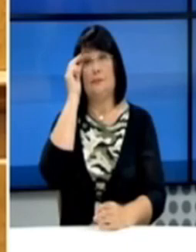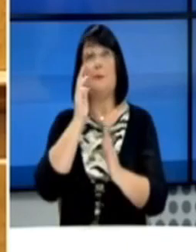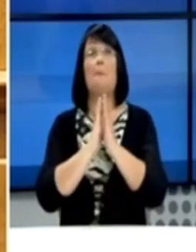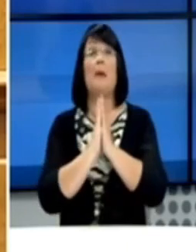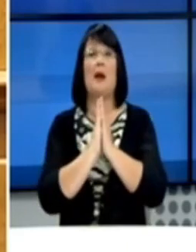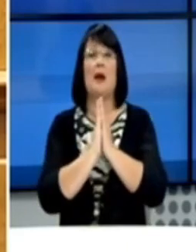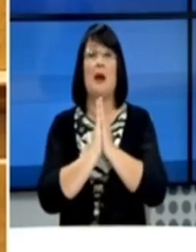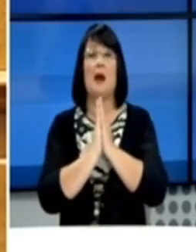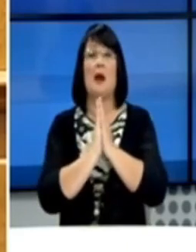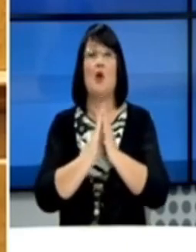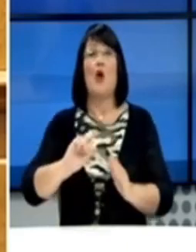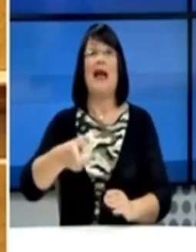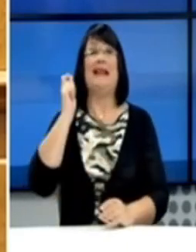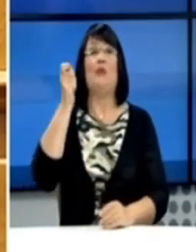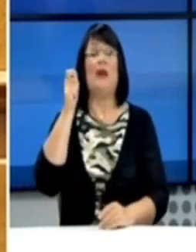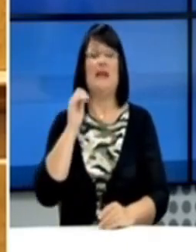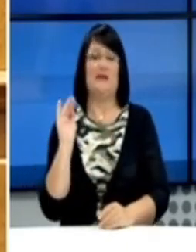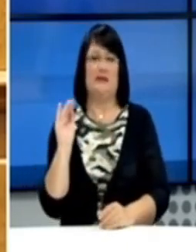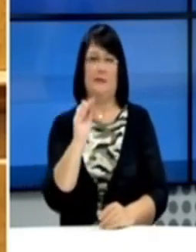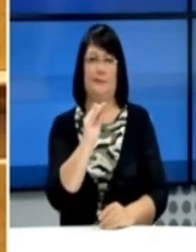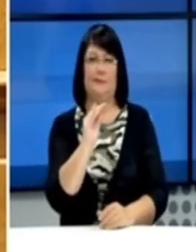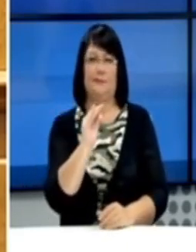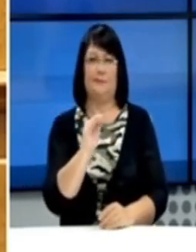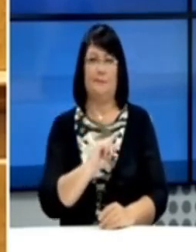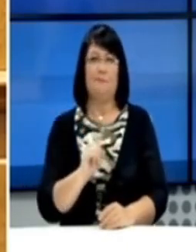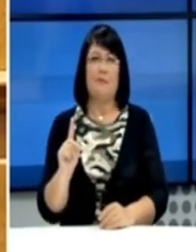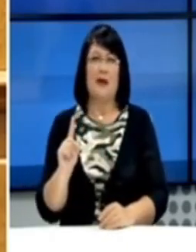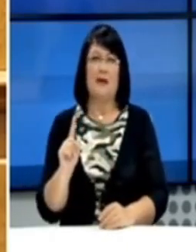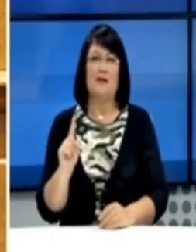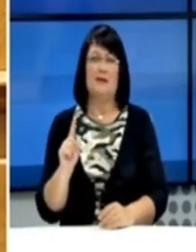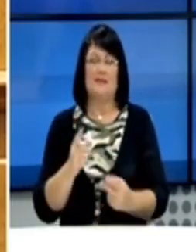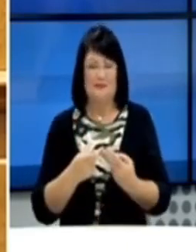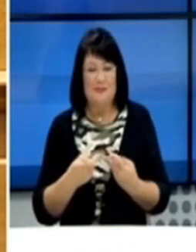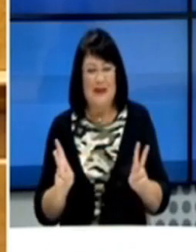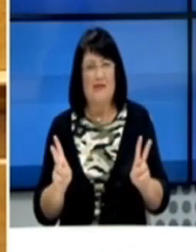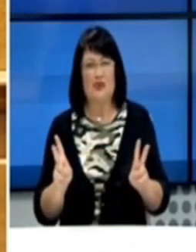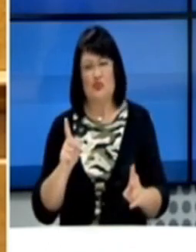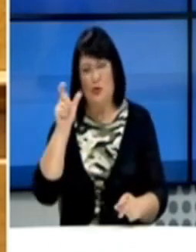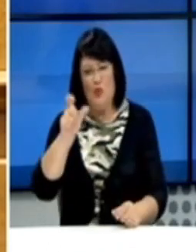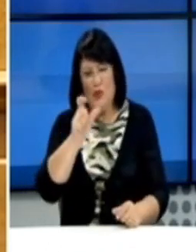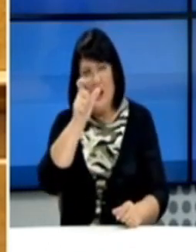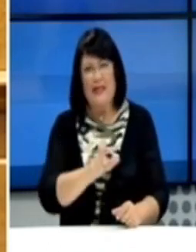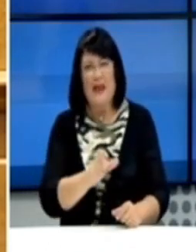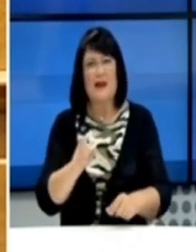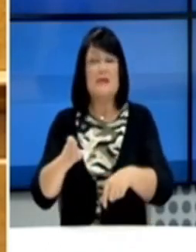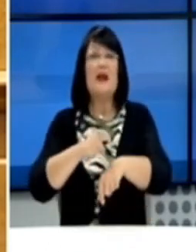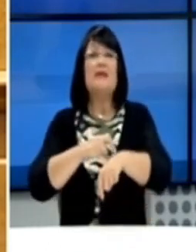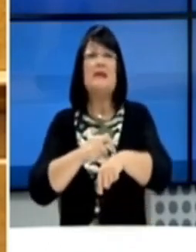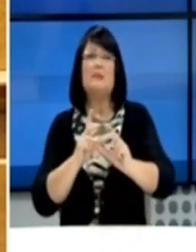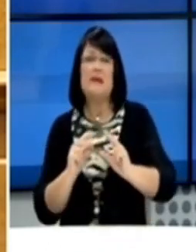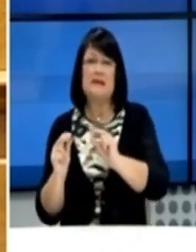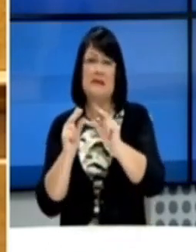παράκληση προς την αντιπολίτευση. Να μην επιτρέψουμε στους εαυτούς μας αυτή τη